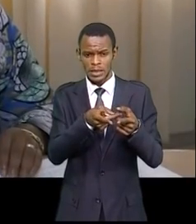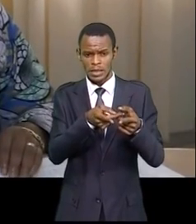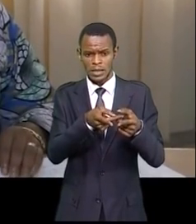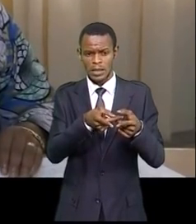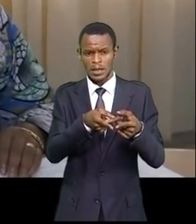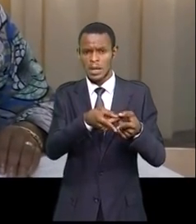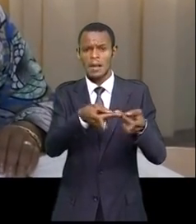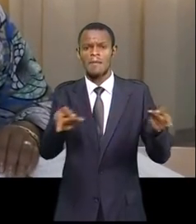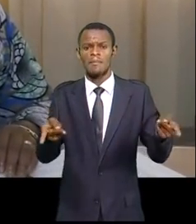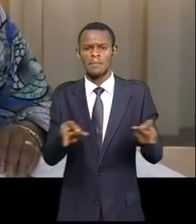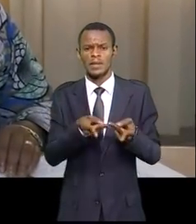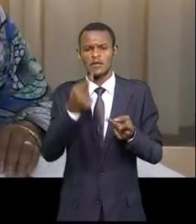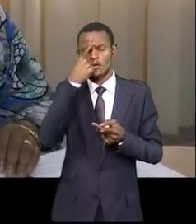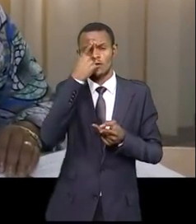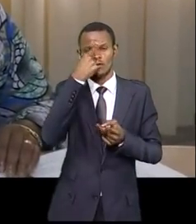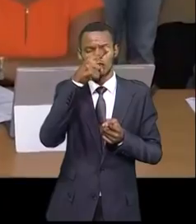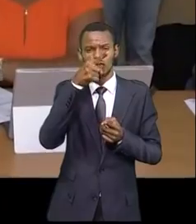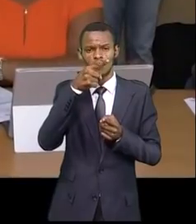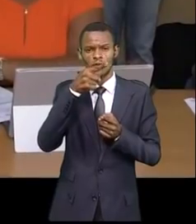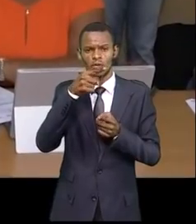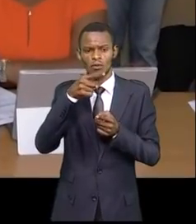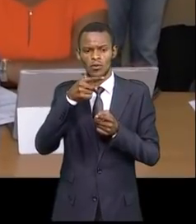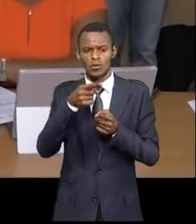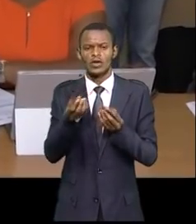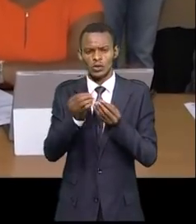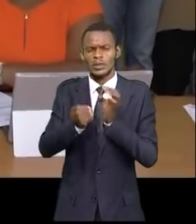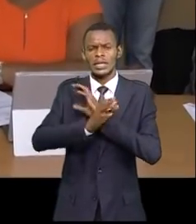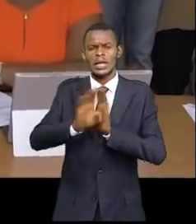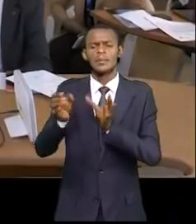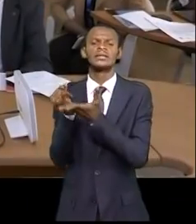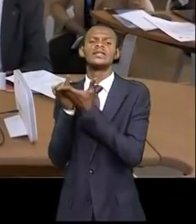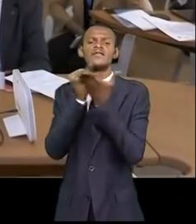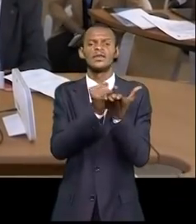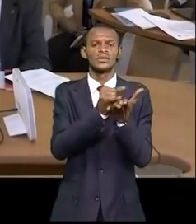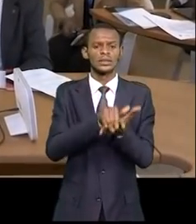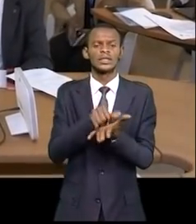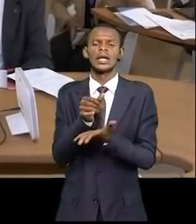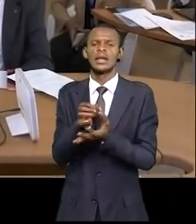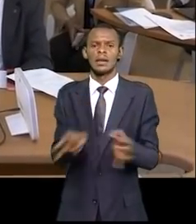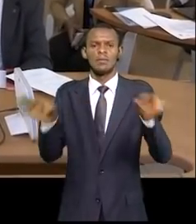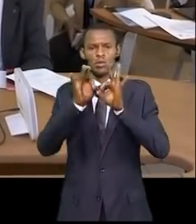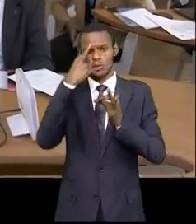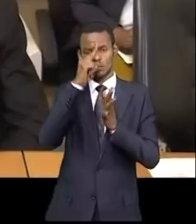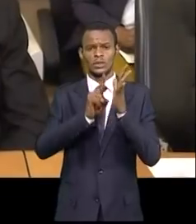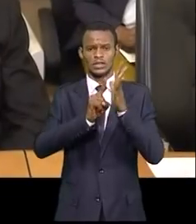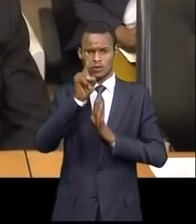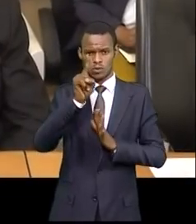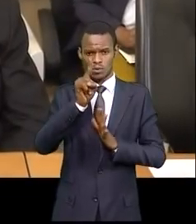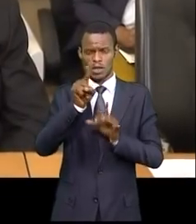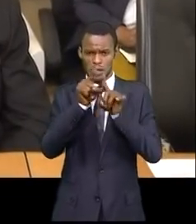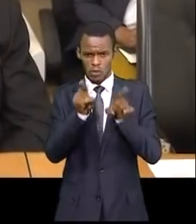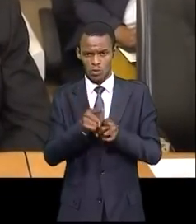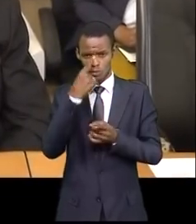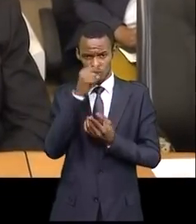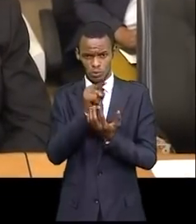pour capter les flux d l'aide au développement et comme tout système informatique nous